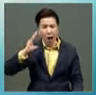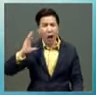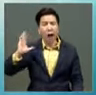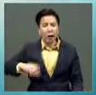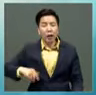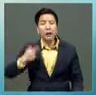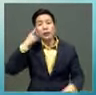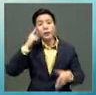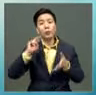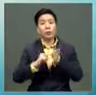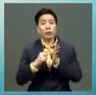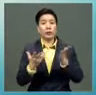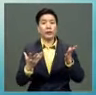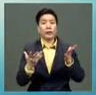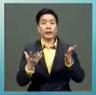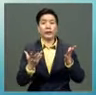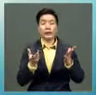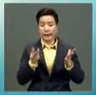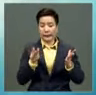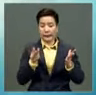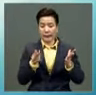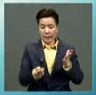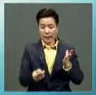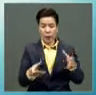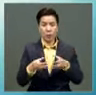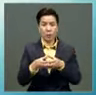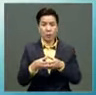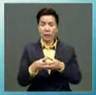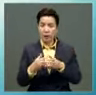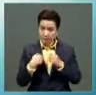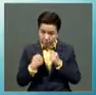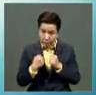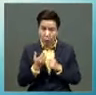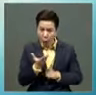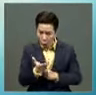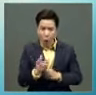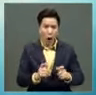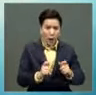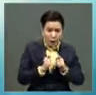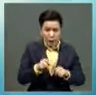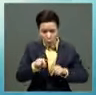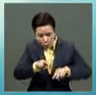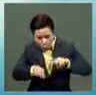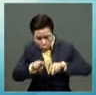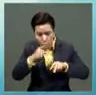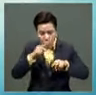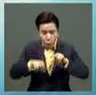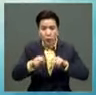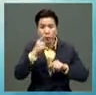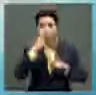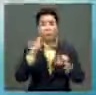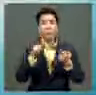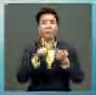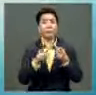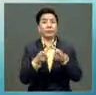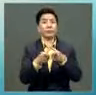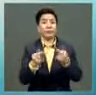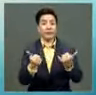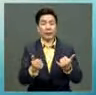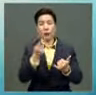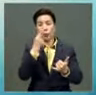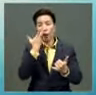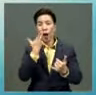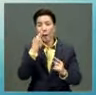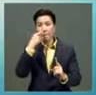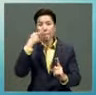ก็มีก็ทำให้ทีมไม่ได้ลดละขออนุญาตเข้าไปตรวจถึงได้มีกรณีของผล